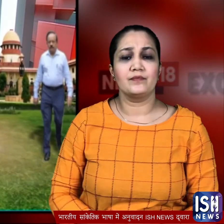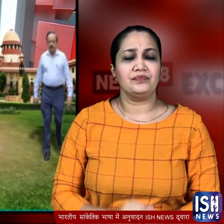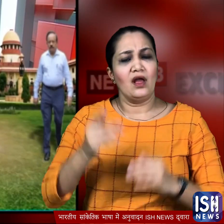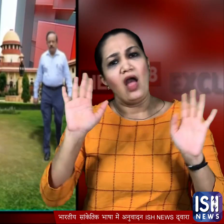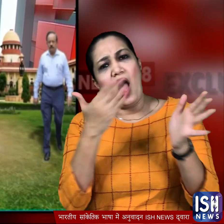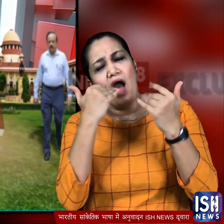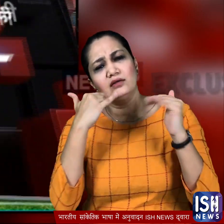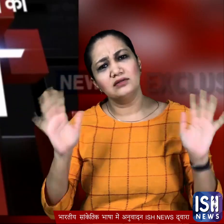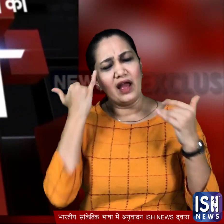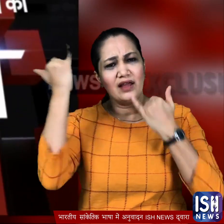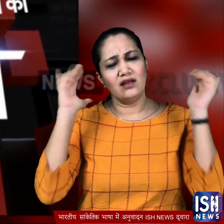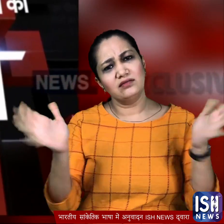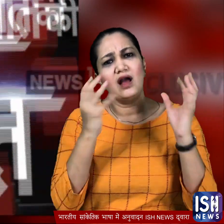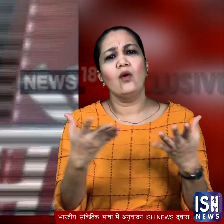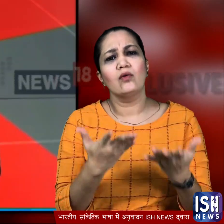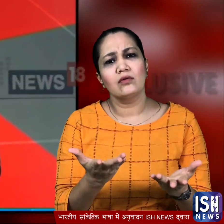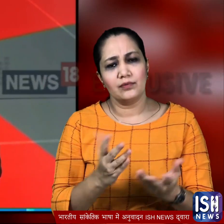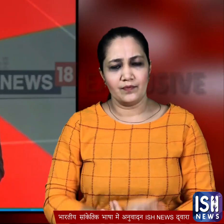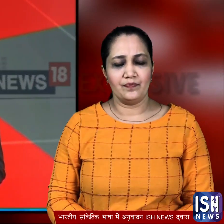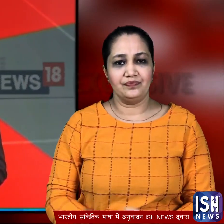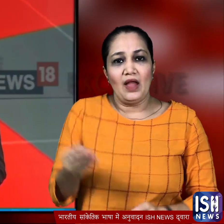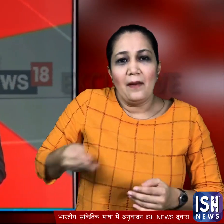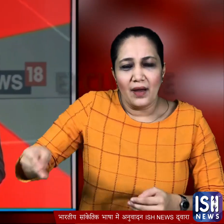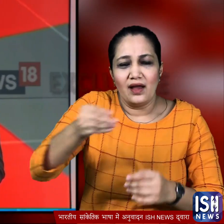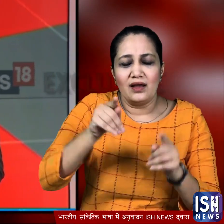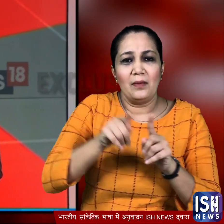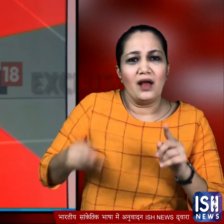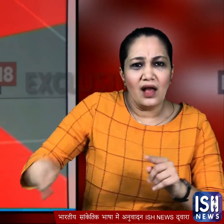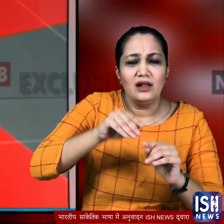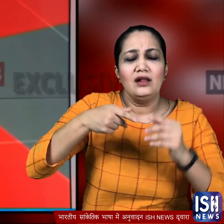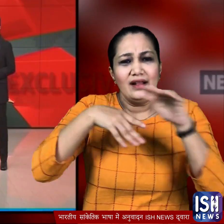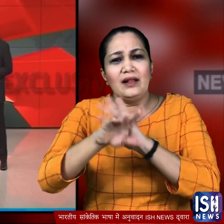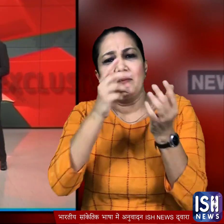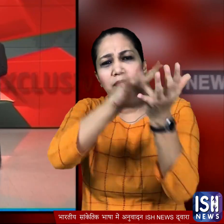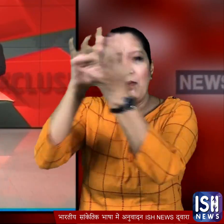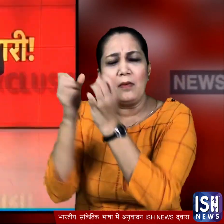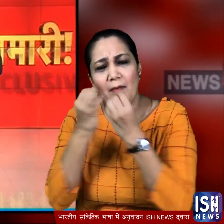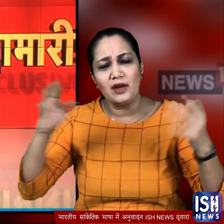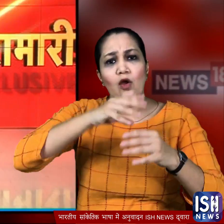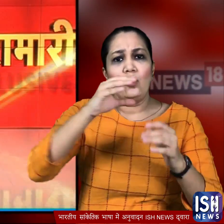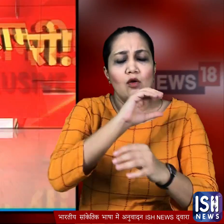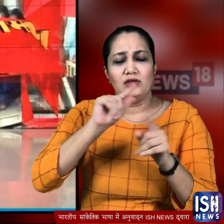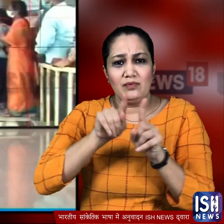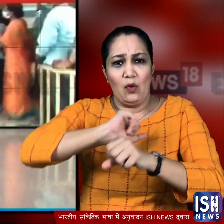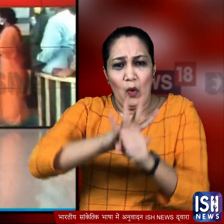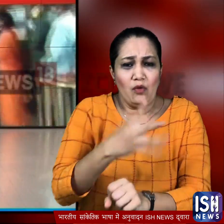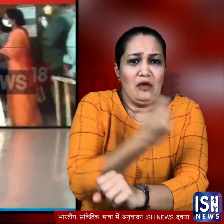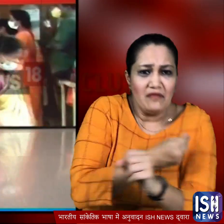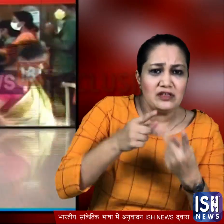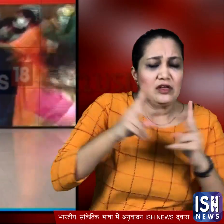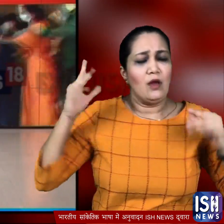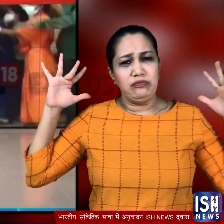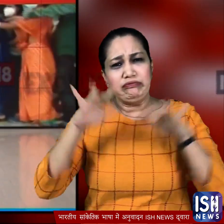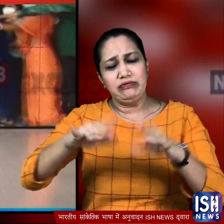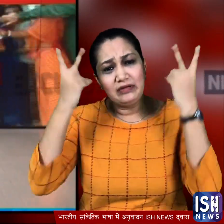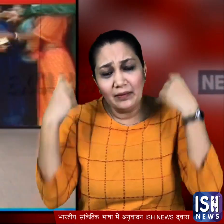मनमाना और तर्कहीन बताया। बंगाल के कई जिलों में लोगों में कोरोना वैक्सीन लगवाने की होड़ मच गई। वहां लोग टीका लगवाने के लिए